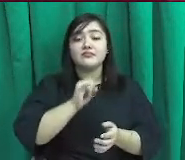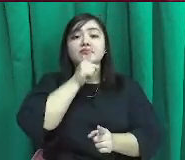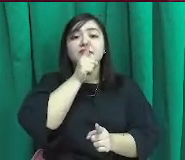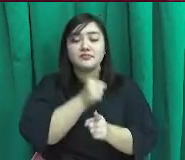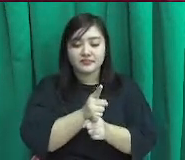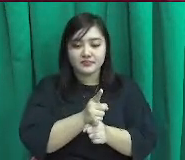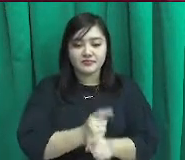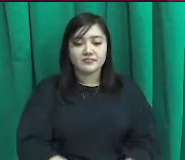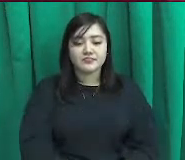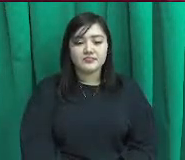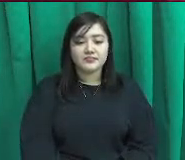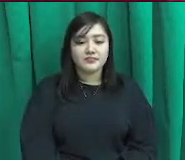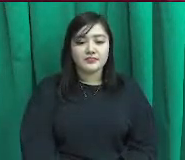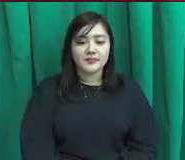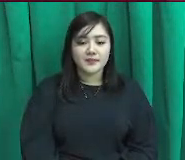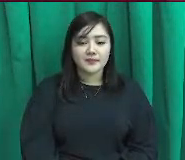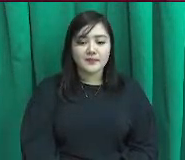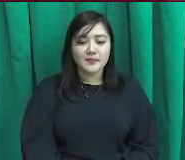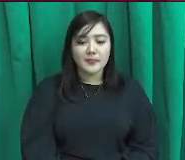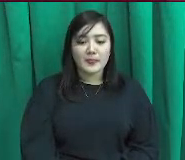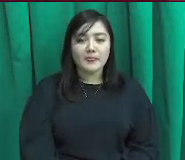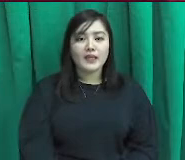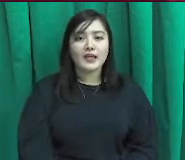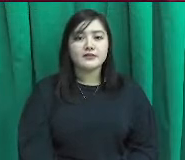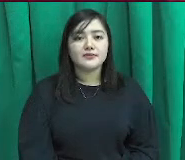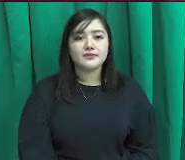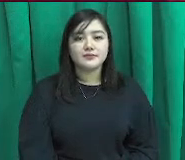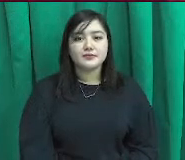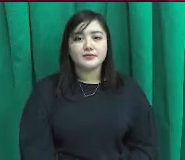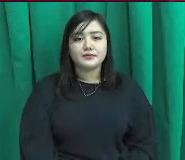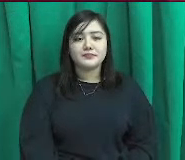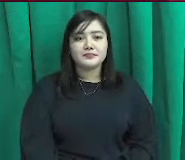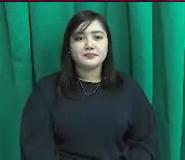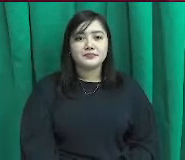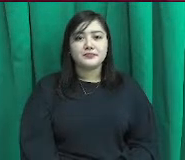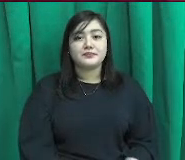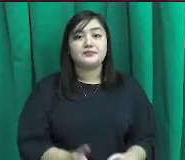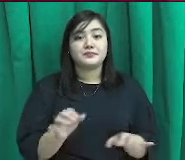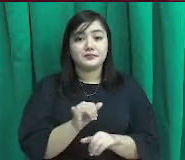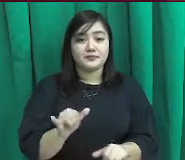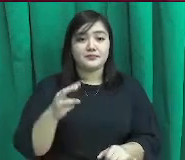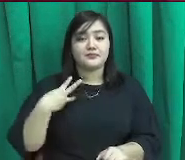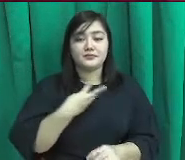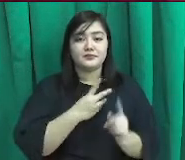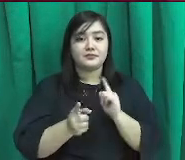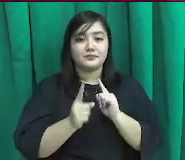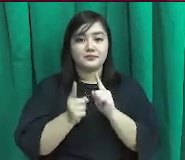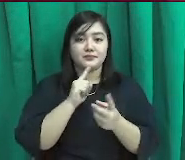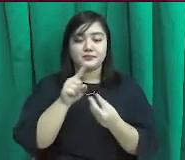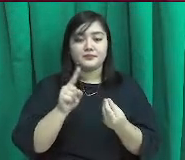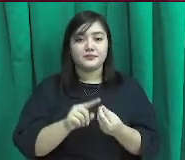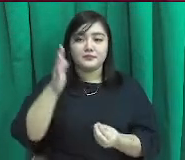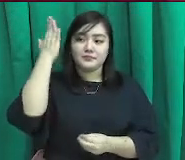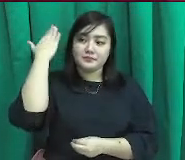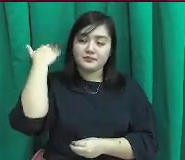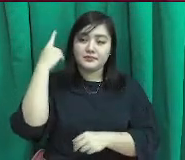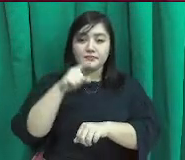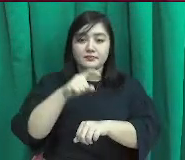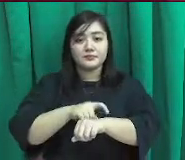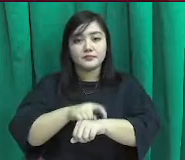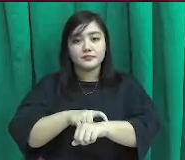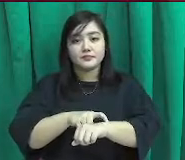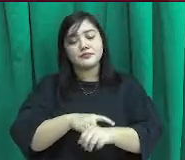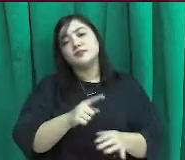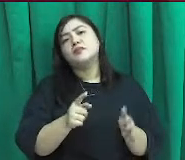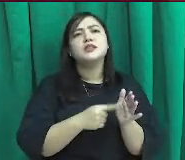natin, kaya alam niyo, totoo yung kanina na pinag-usapan natin no last time, Sir Dennis, Sir Noel, Sir Ronnie. Yun yung nabanggit niyo, Sir Dennis, sa karaan eh.